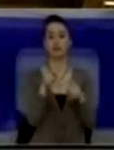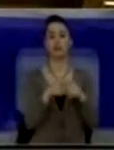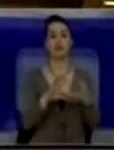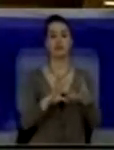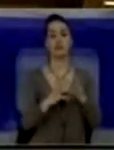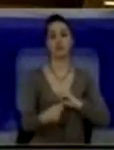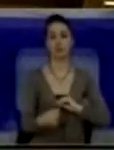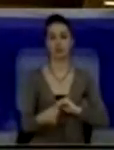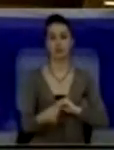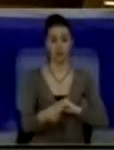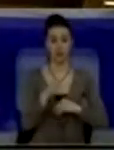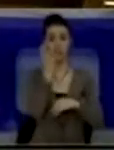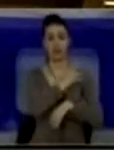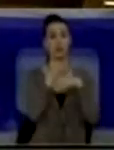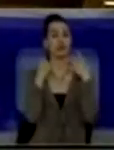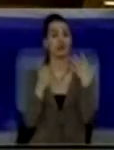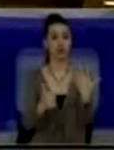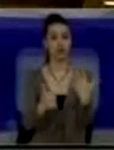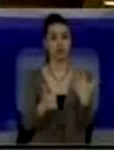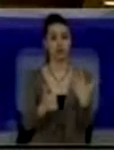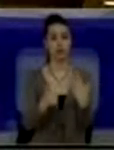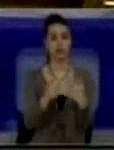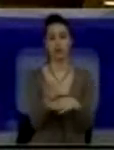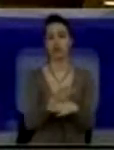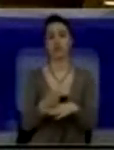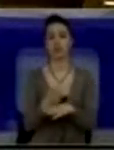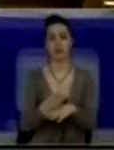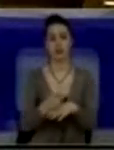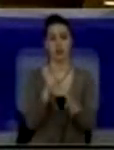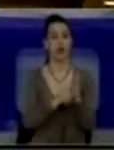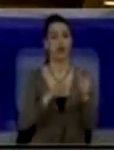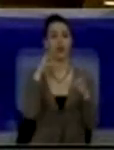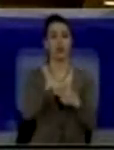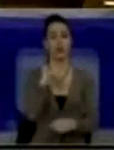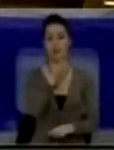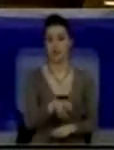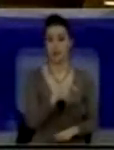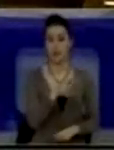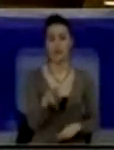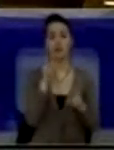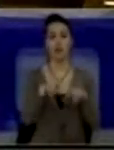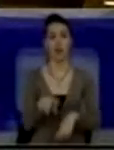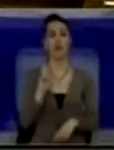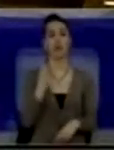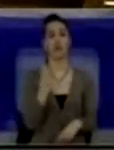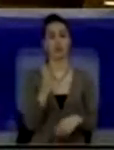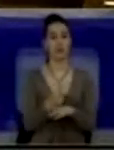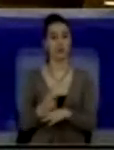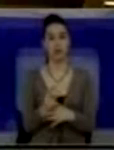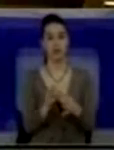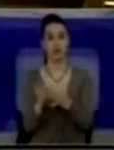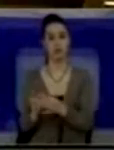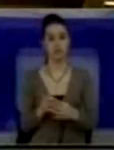Nga 46 shtete të anëtarësuara në Gjenevë, 12 prej tyre kanë vetëm marrëveshje bilaterale. Kosova